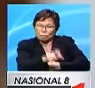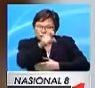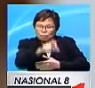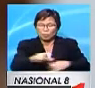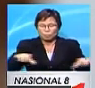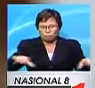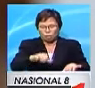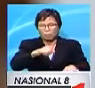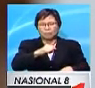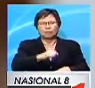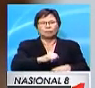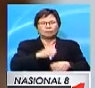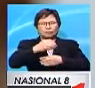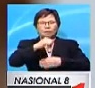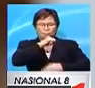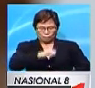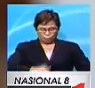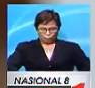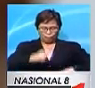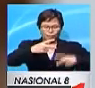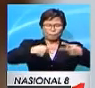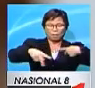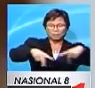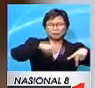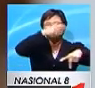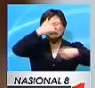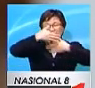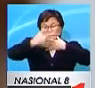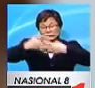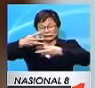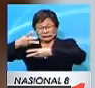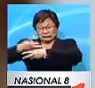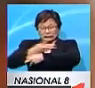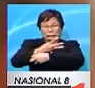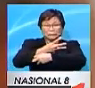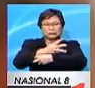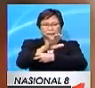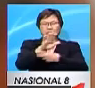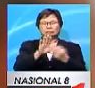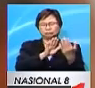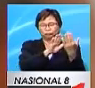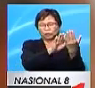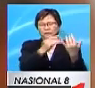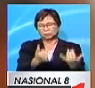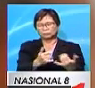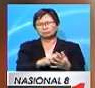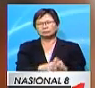perlu menjalani proses pemedahan plastik ekoran kecederaan serius yang